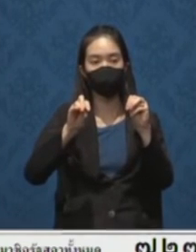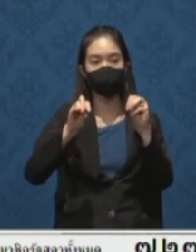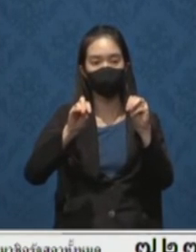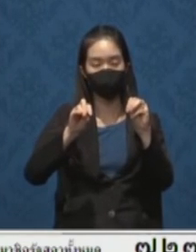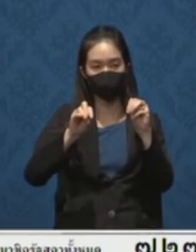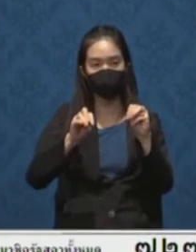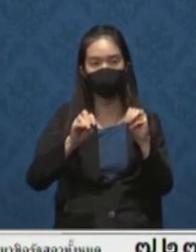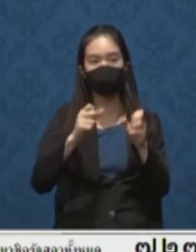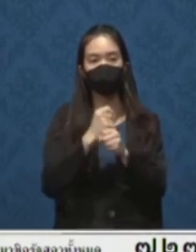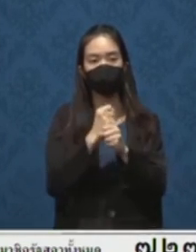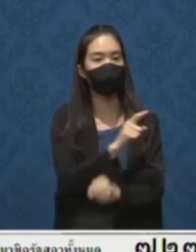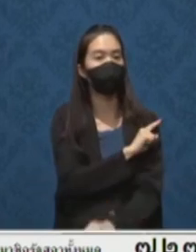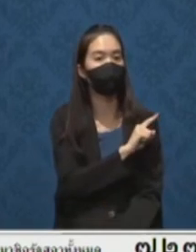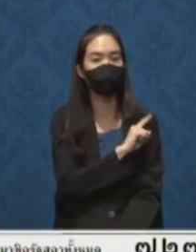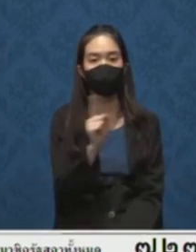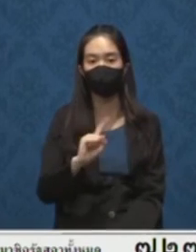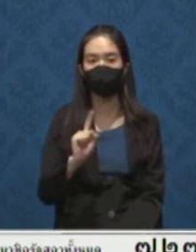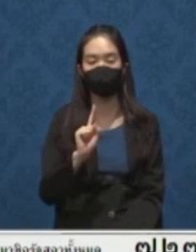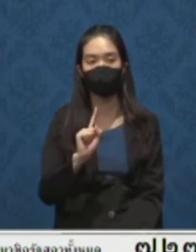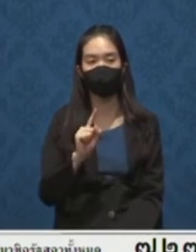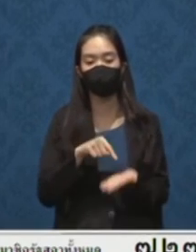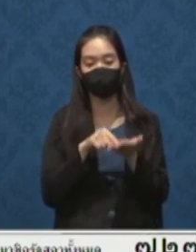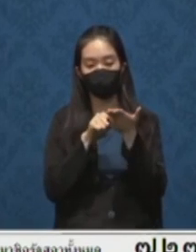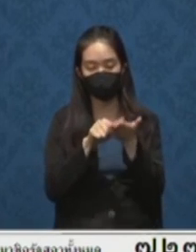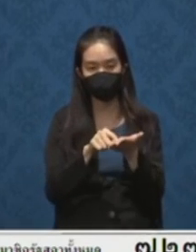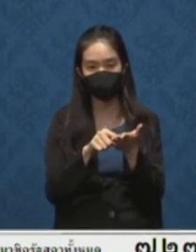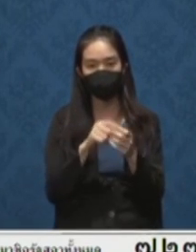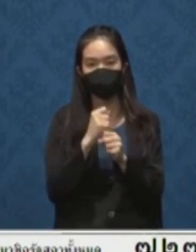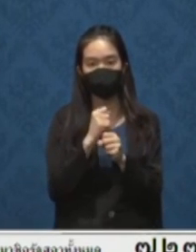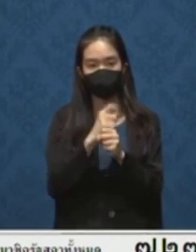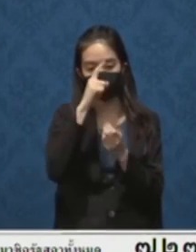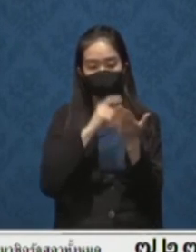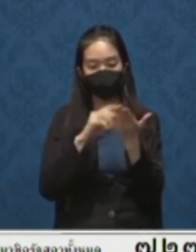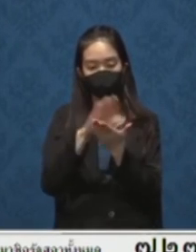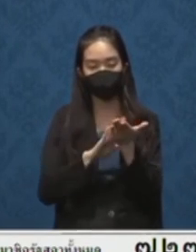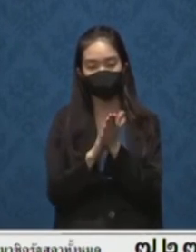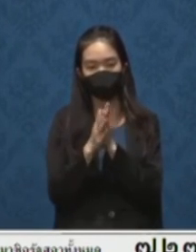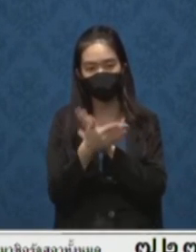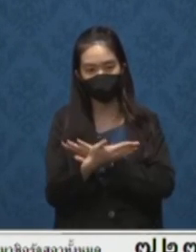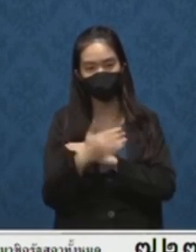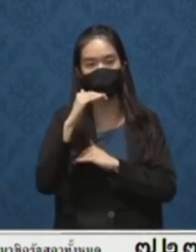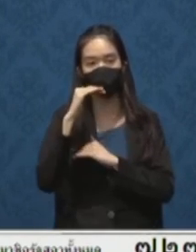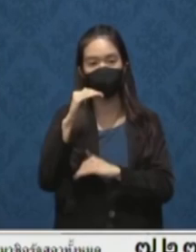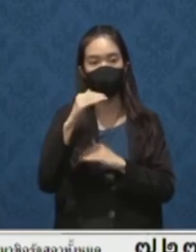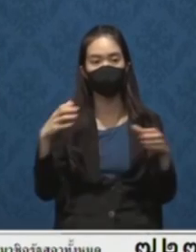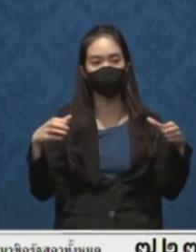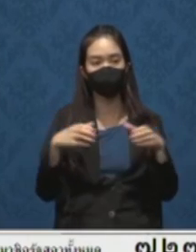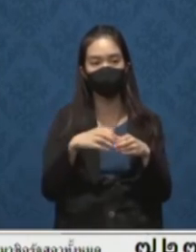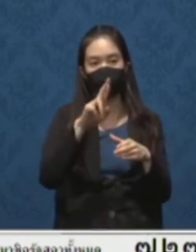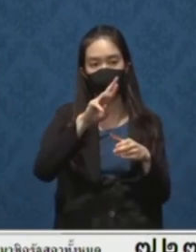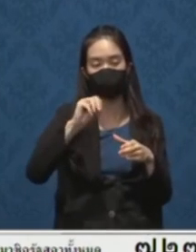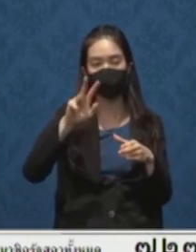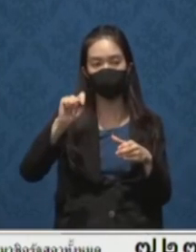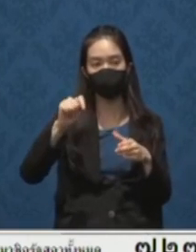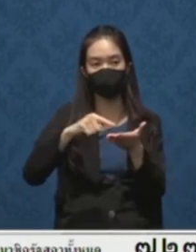ให้ เรา มี หน้า ที่ ตด ตาม เสนอ แนะ เร่ง รฐ การ ปฏิ รป ประเทศโดย กำหนด ให้ ค ณ ตรี เข้า มา ราย งาน ต่อ